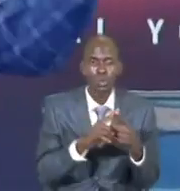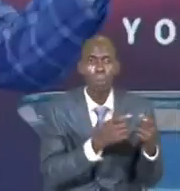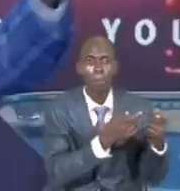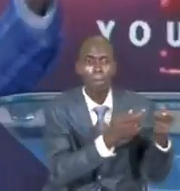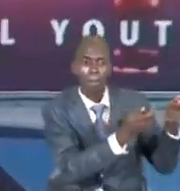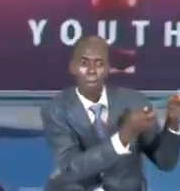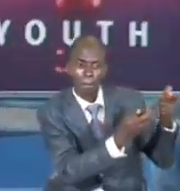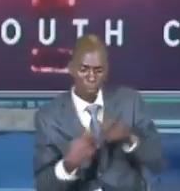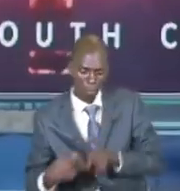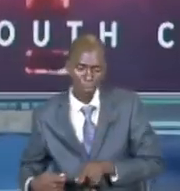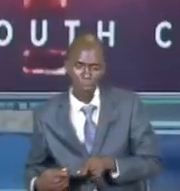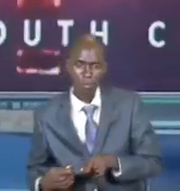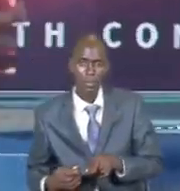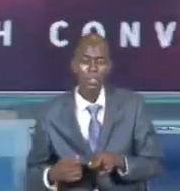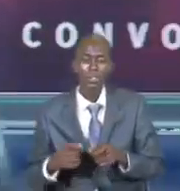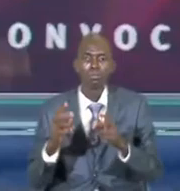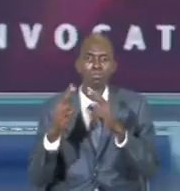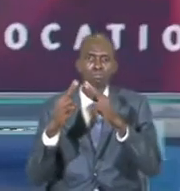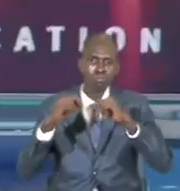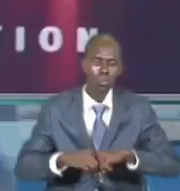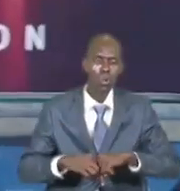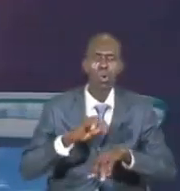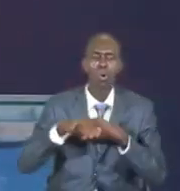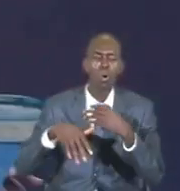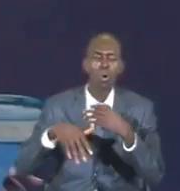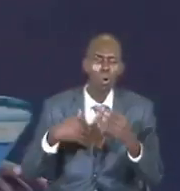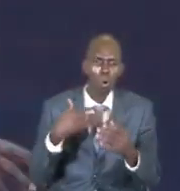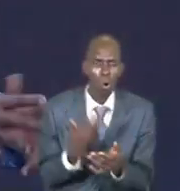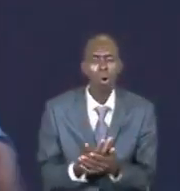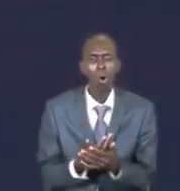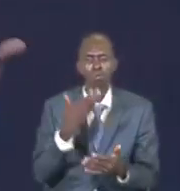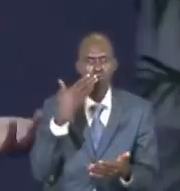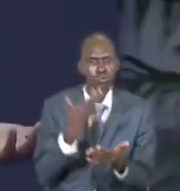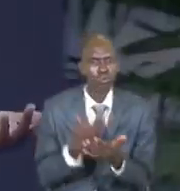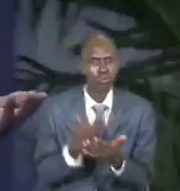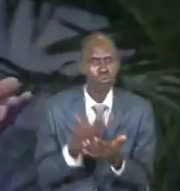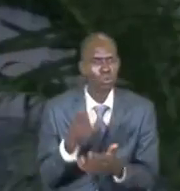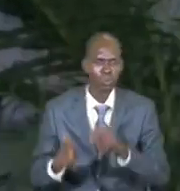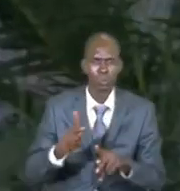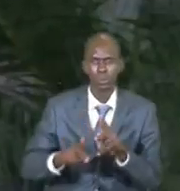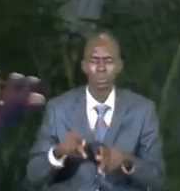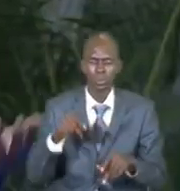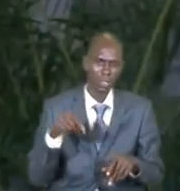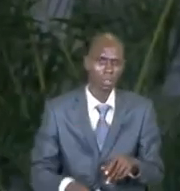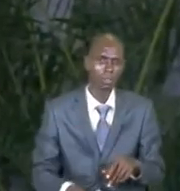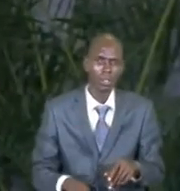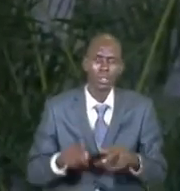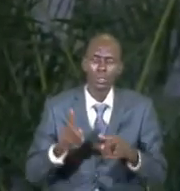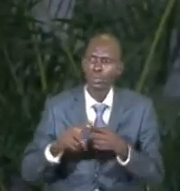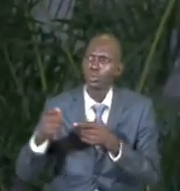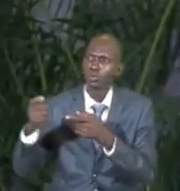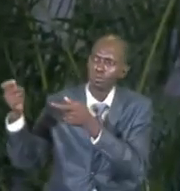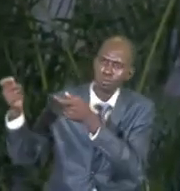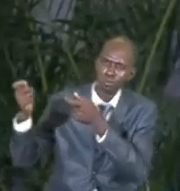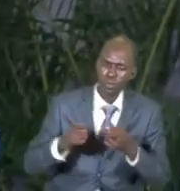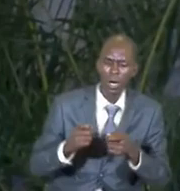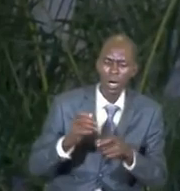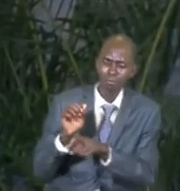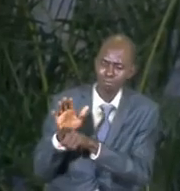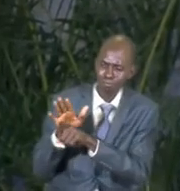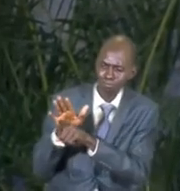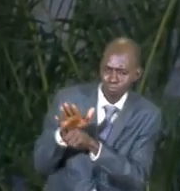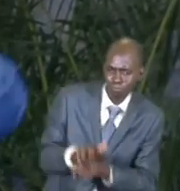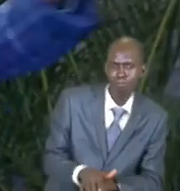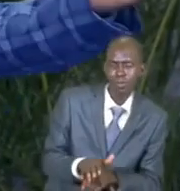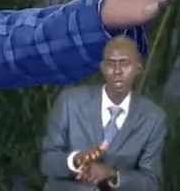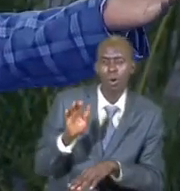ndị obiọma bụrụ ndị obi jọrọ njọ. Ihe nọ n'obi ya bụ ka o mee ka ndị ọzọ bụ ndị na-adị elu, ndị ihe na-agara